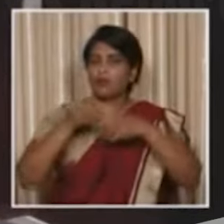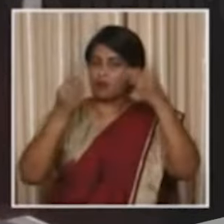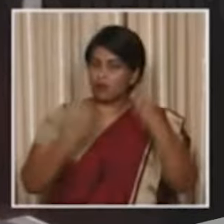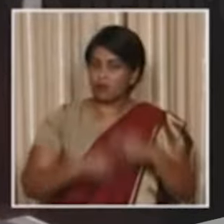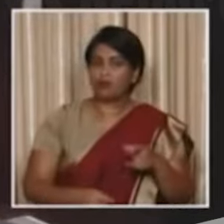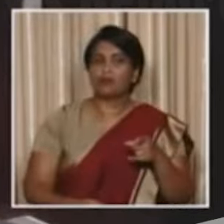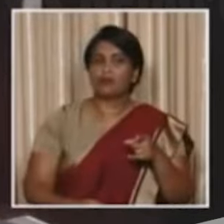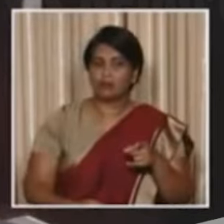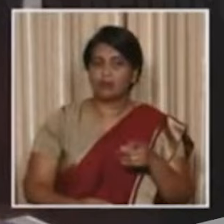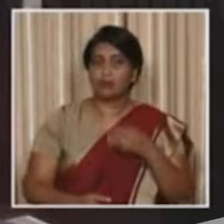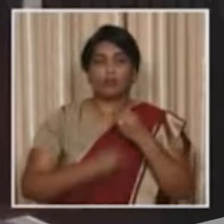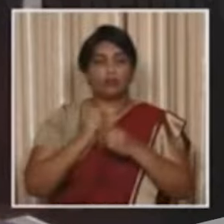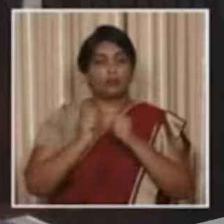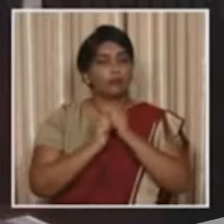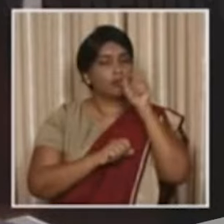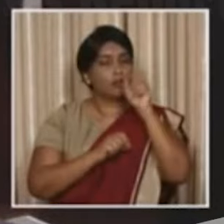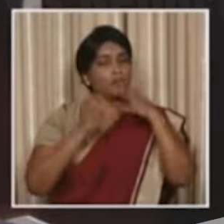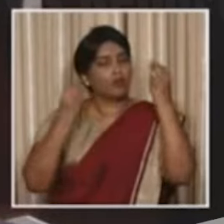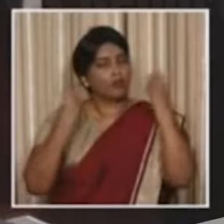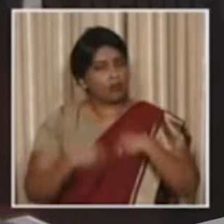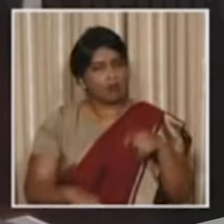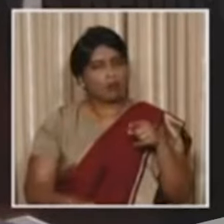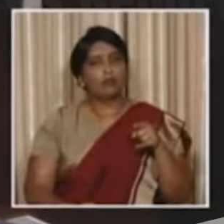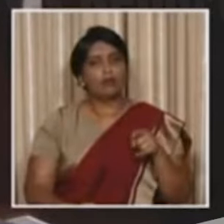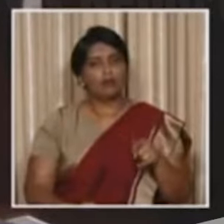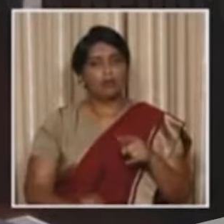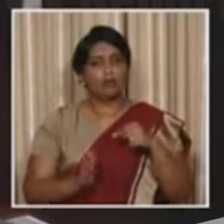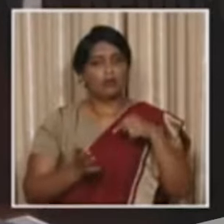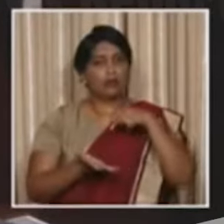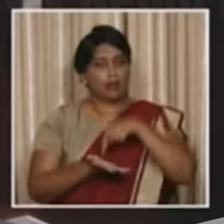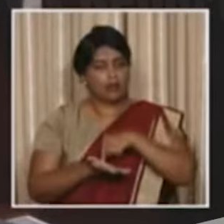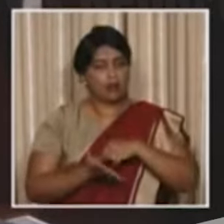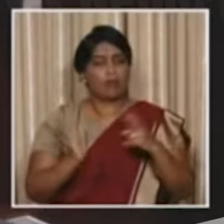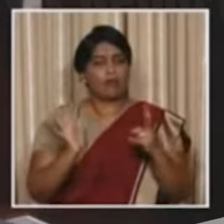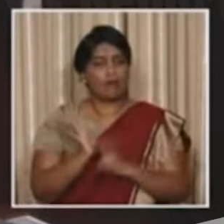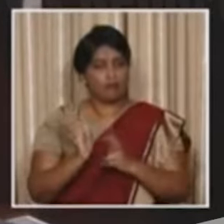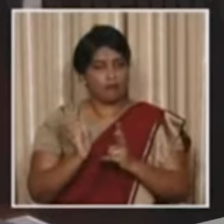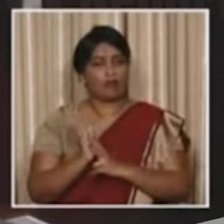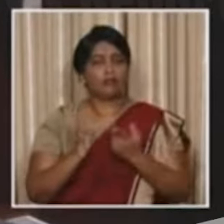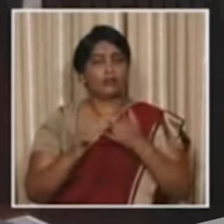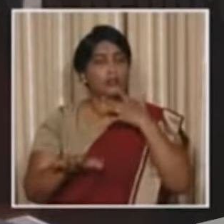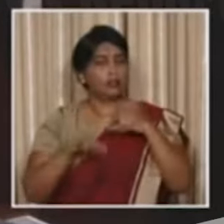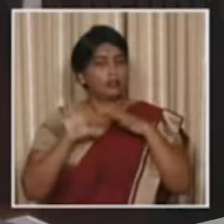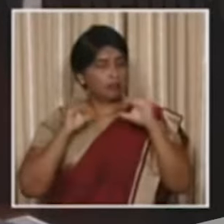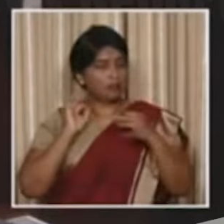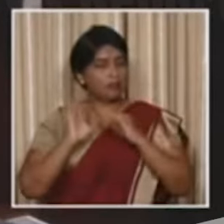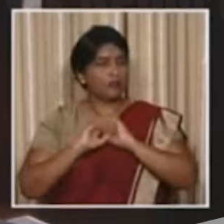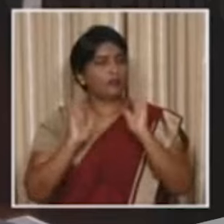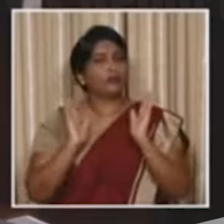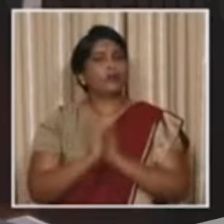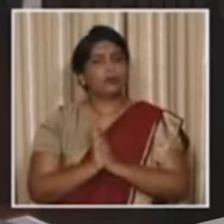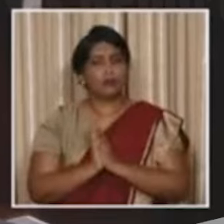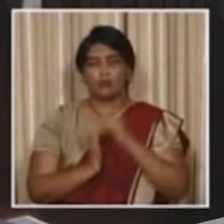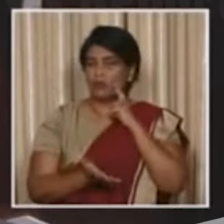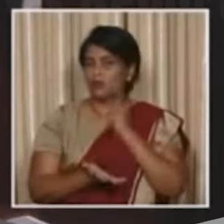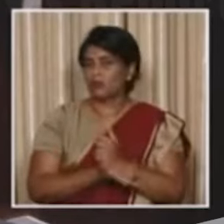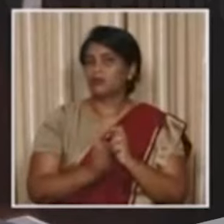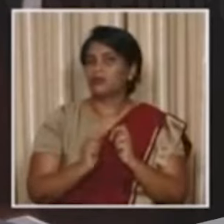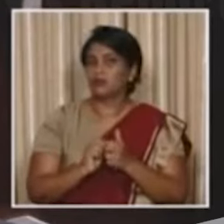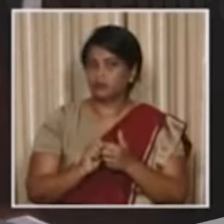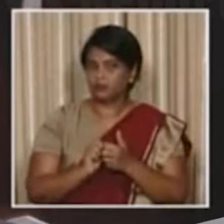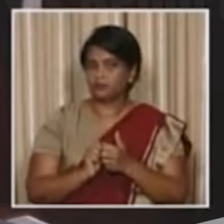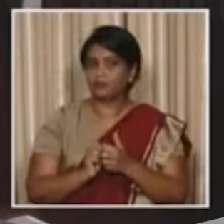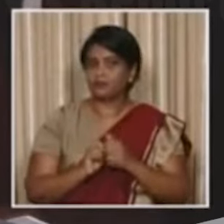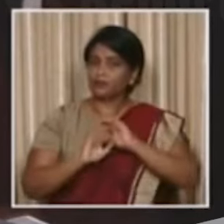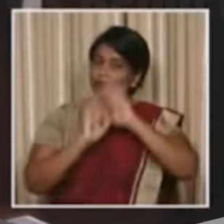වෙලා, ව්‍යවසායකත්වයේ නැති වෙලා, නාගරිකද ග්‍රාමීයද වතු ජනතාවද සියලු දෙනාම විපතටපත් වෙලා.